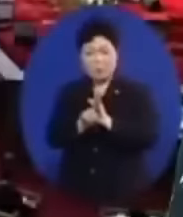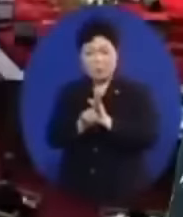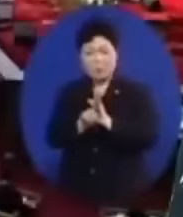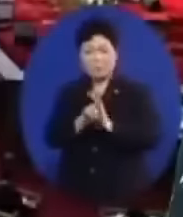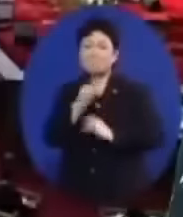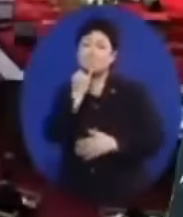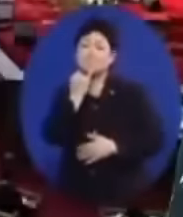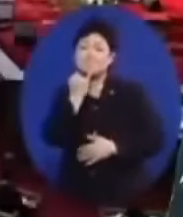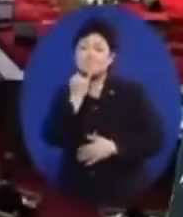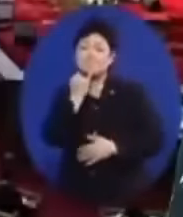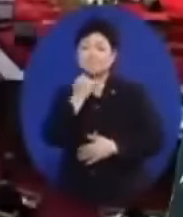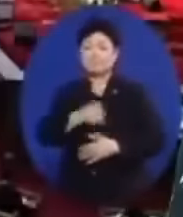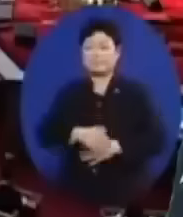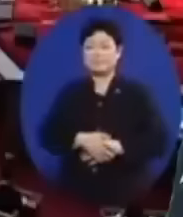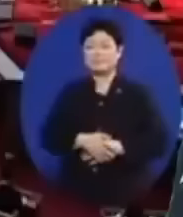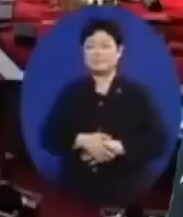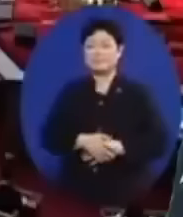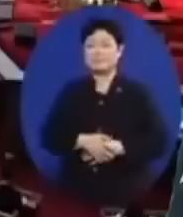괜찮습니다.